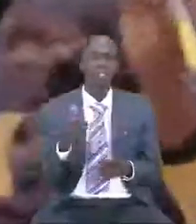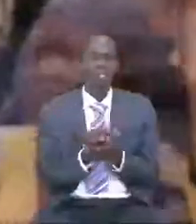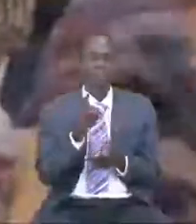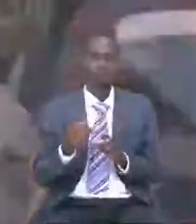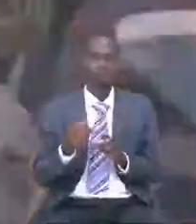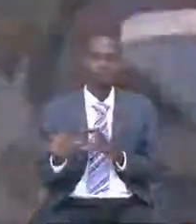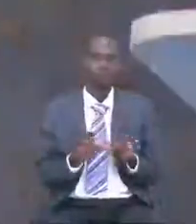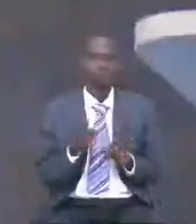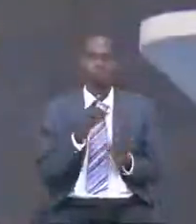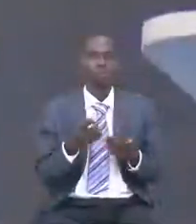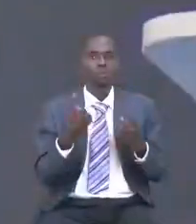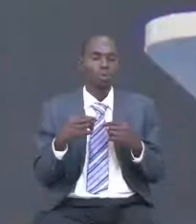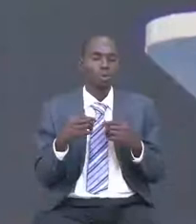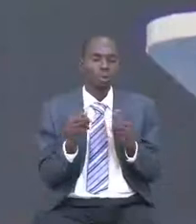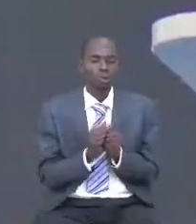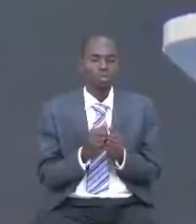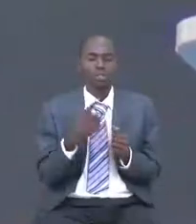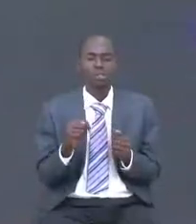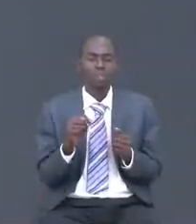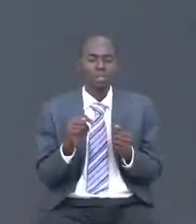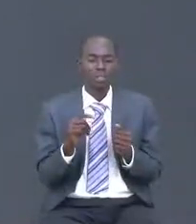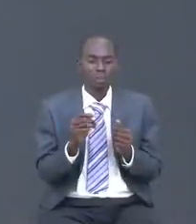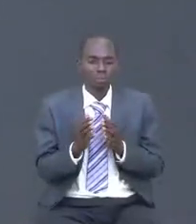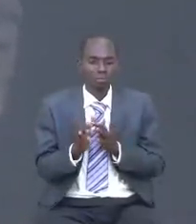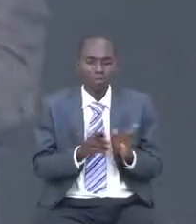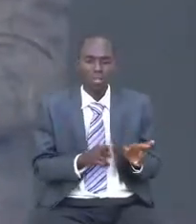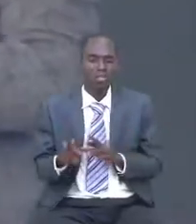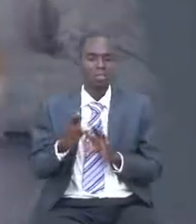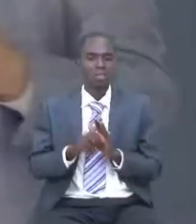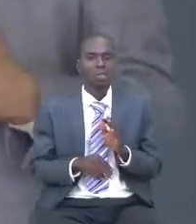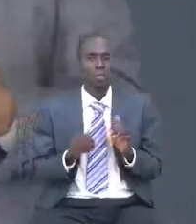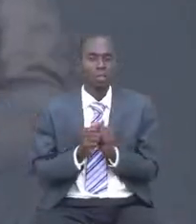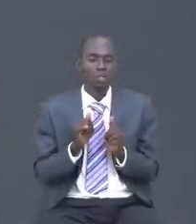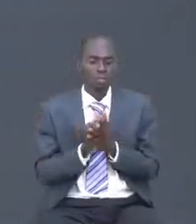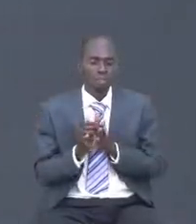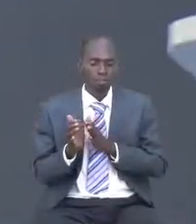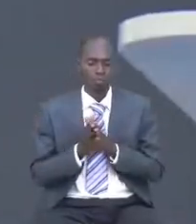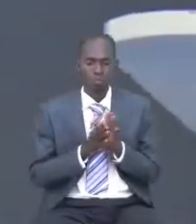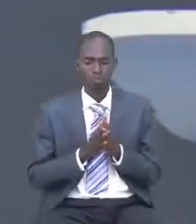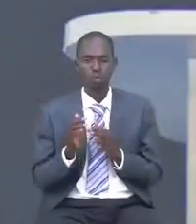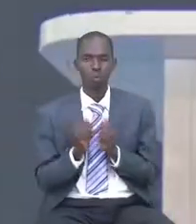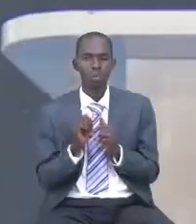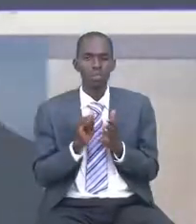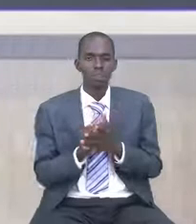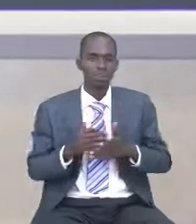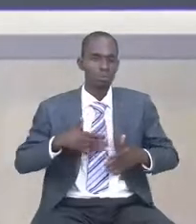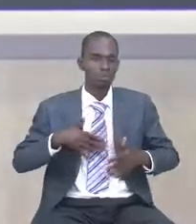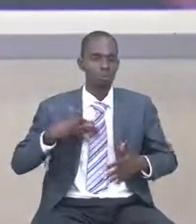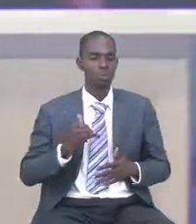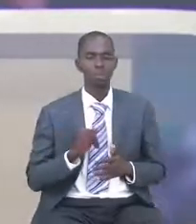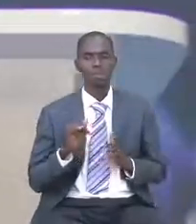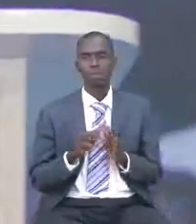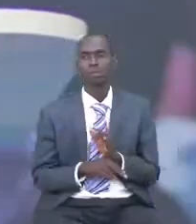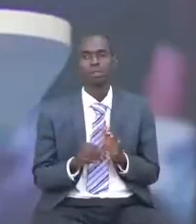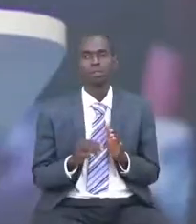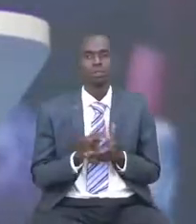là? Est-ce que tout ce que tu fais, tu viens avec passion. Tout ce que tu fais, tout ce que tu fais,